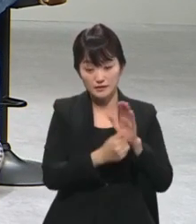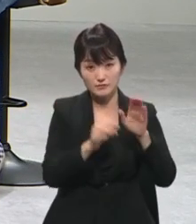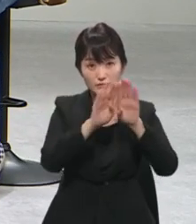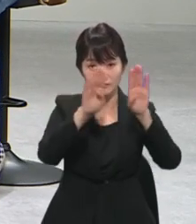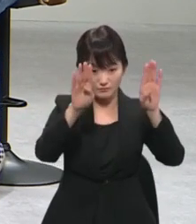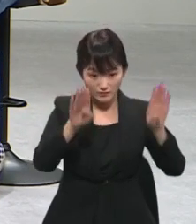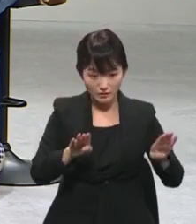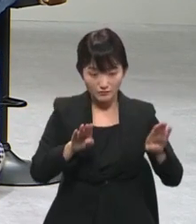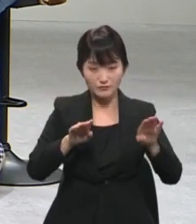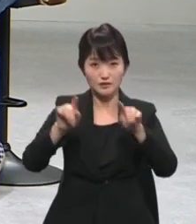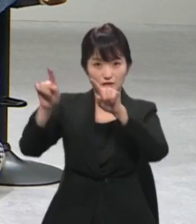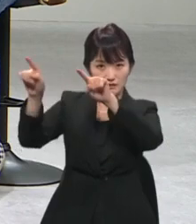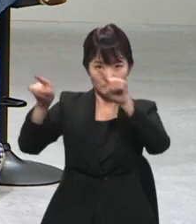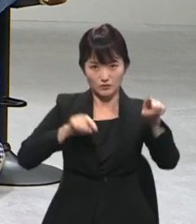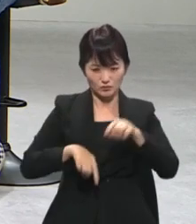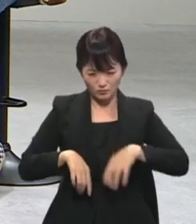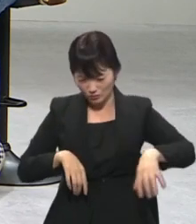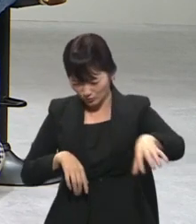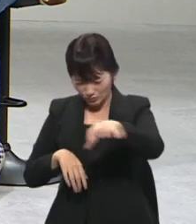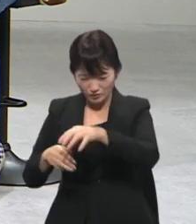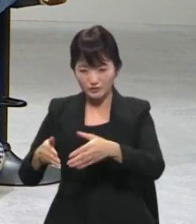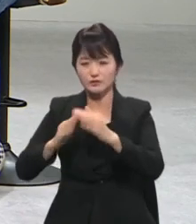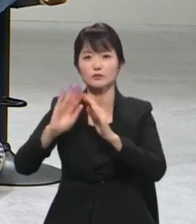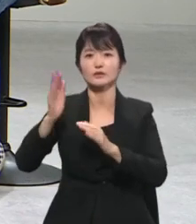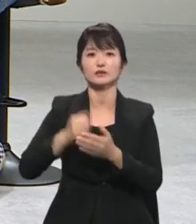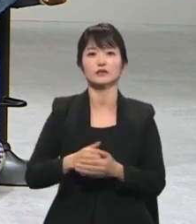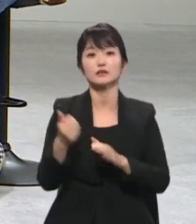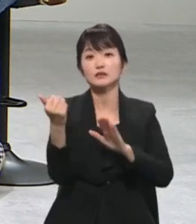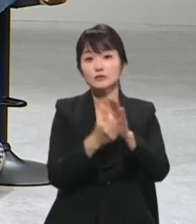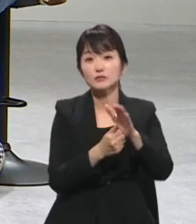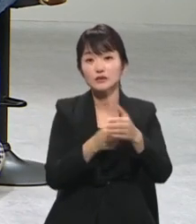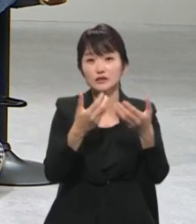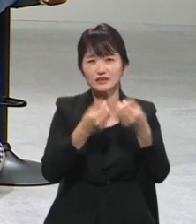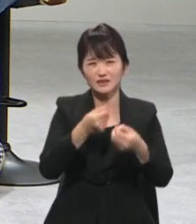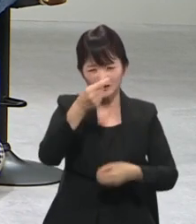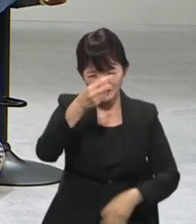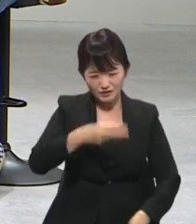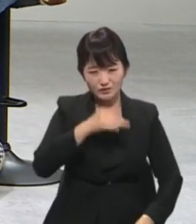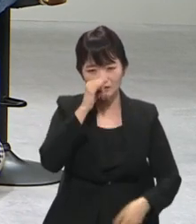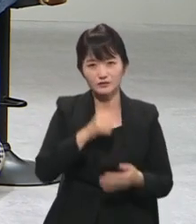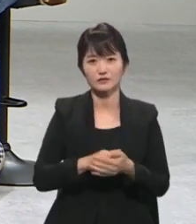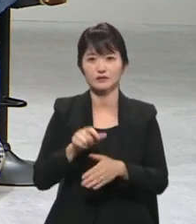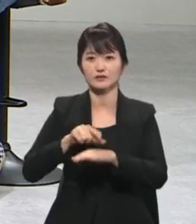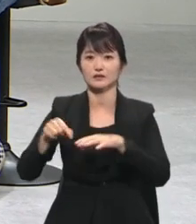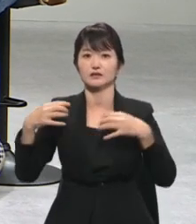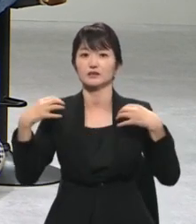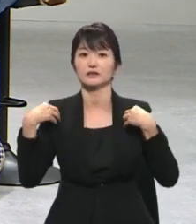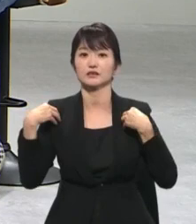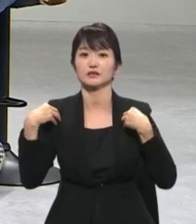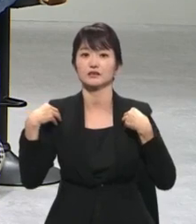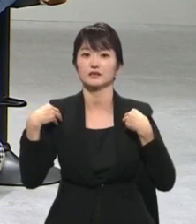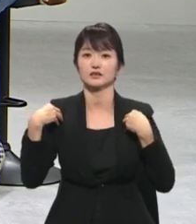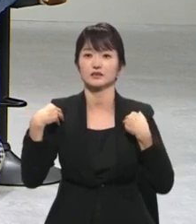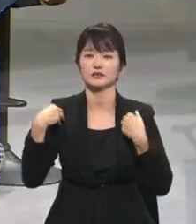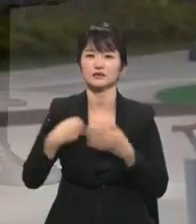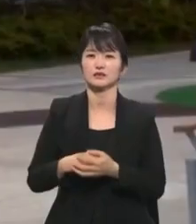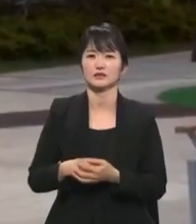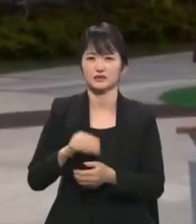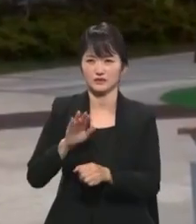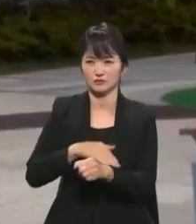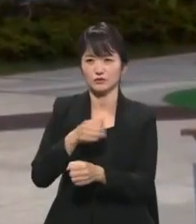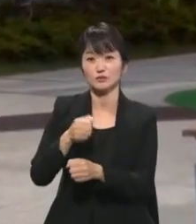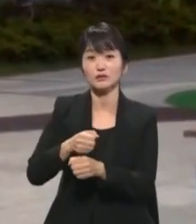전국 곳곳에 세워야 할 것 같습니다 실패 사례가 여러 개 있어요 전국 지자체 그 비슷한 애물단지들 어떤게 있나 좀 소개를 해